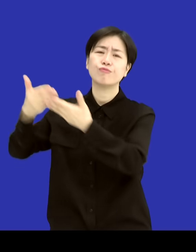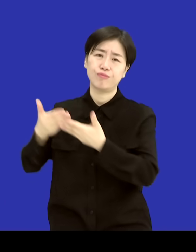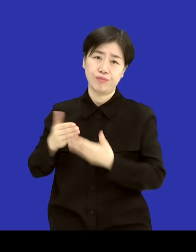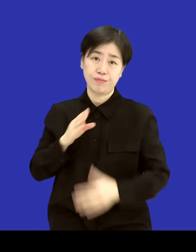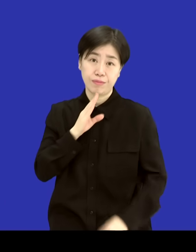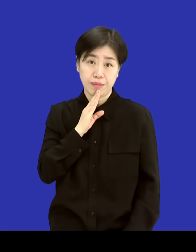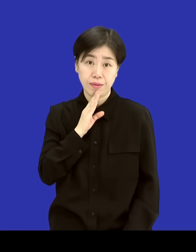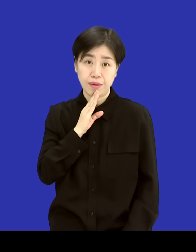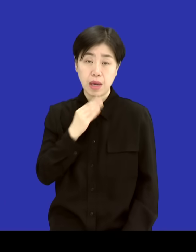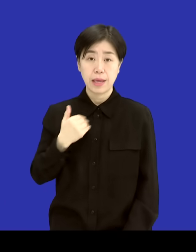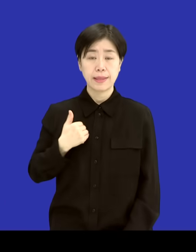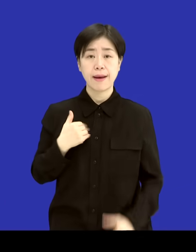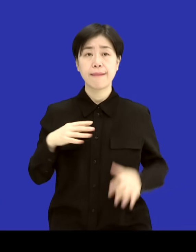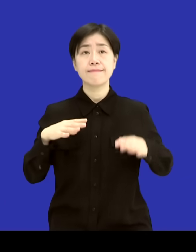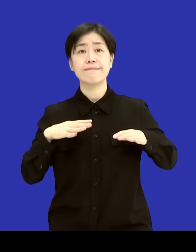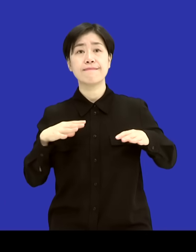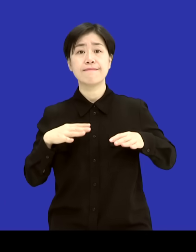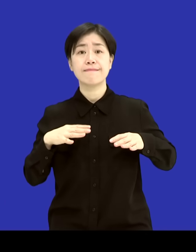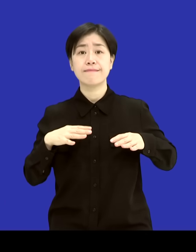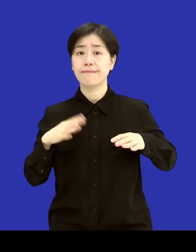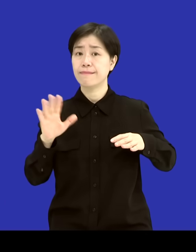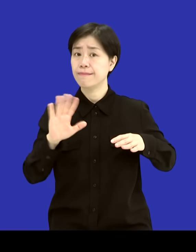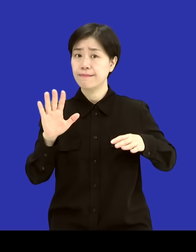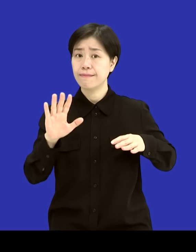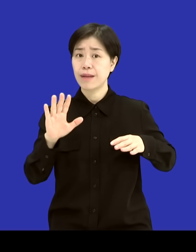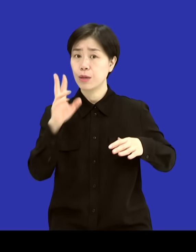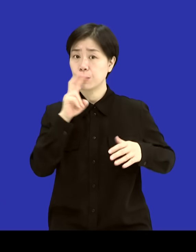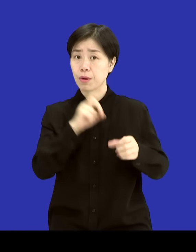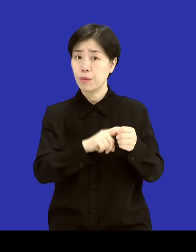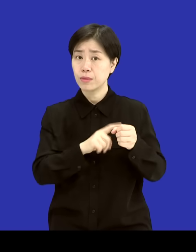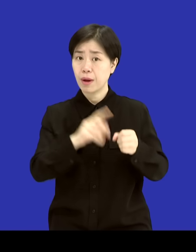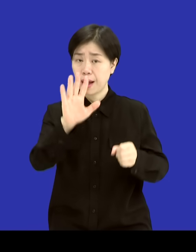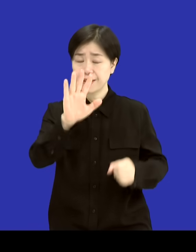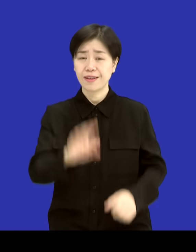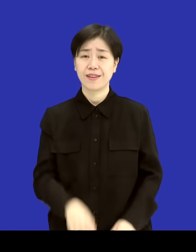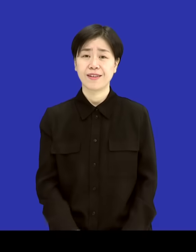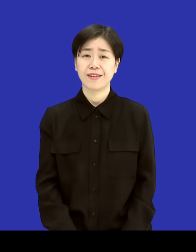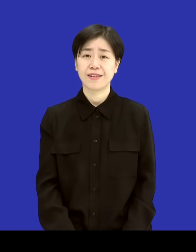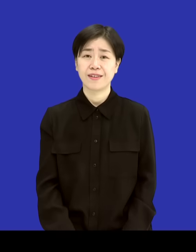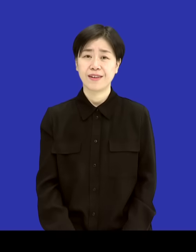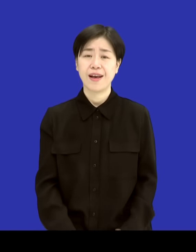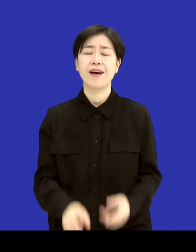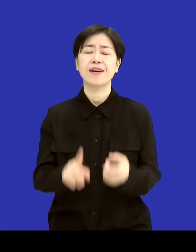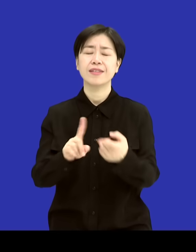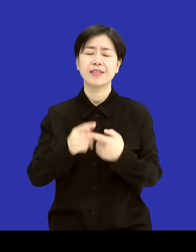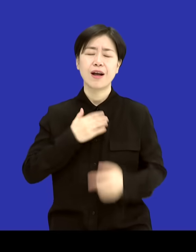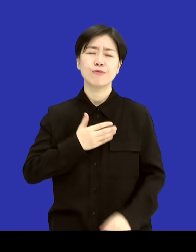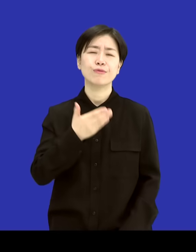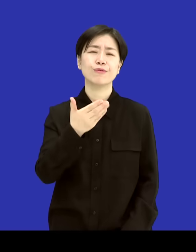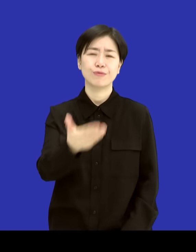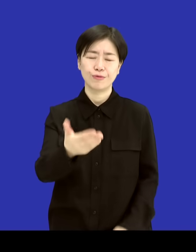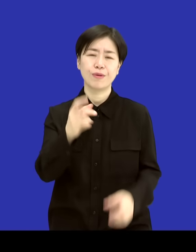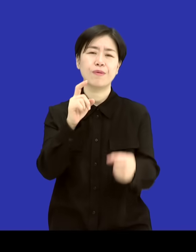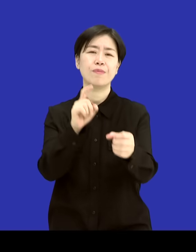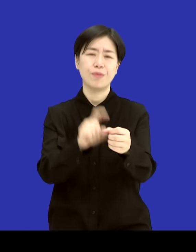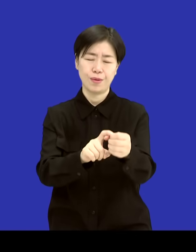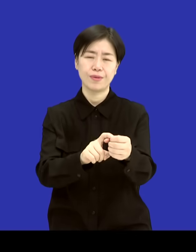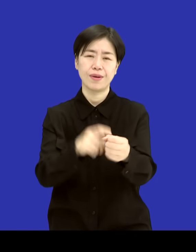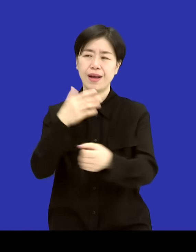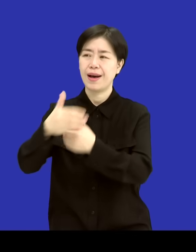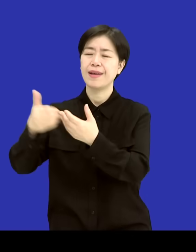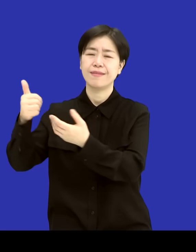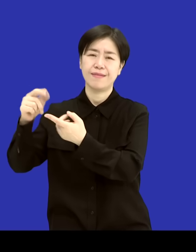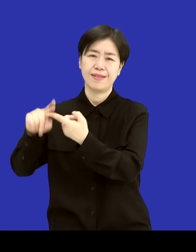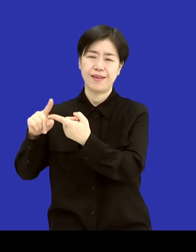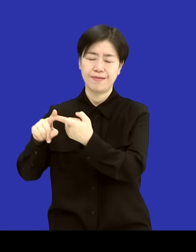제가 저를 나타내려고 이렇게 노래를 하는 게 아니다라는 거를 꼭 전해야 된다는 그런 사명이 있기